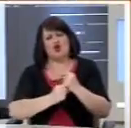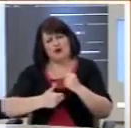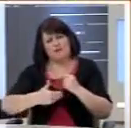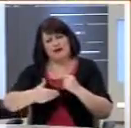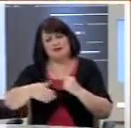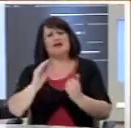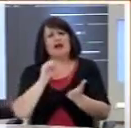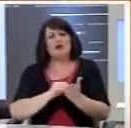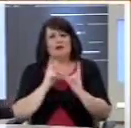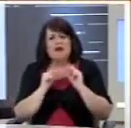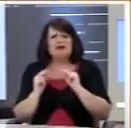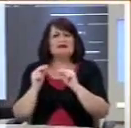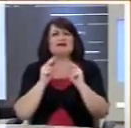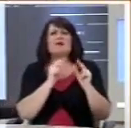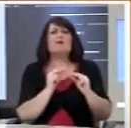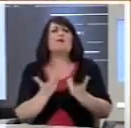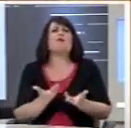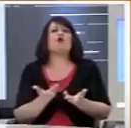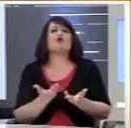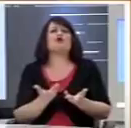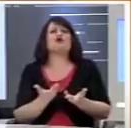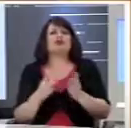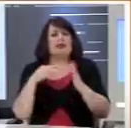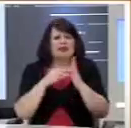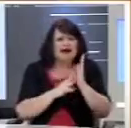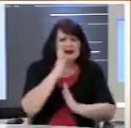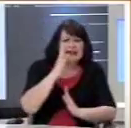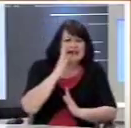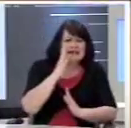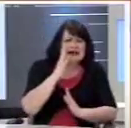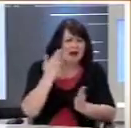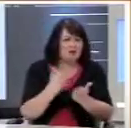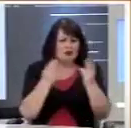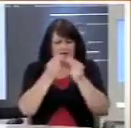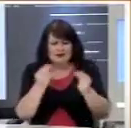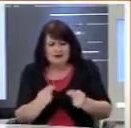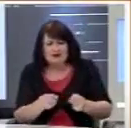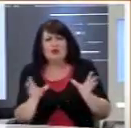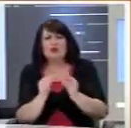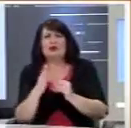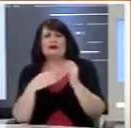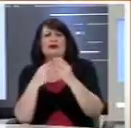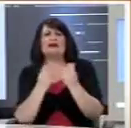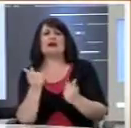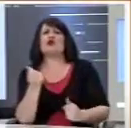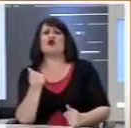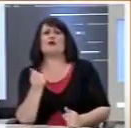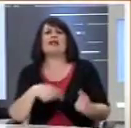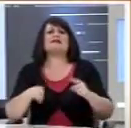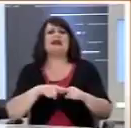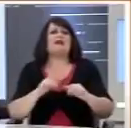θα συζητάμε για την επίδραση του ντοκιμέντου 14 στην τέχνη και στην οικονομία στην